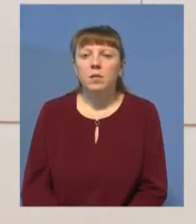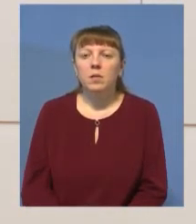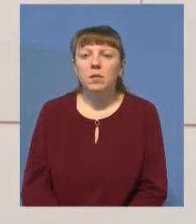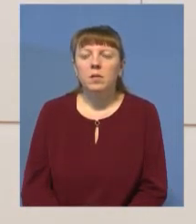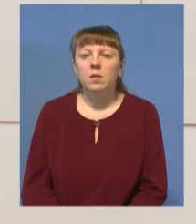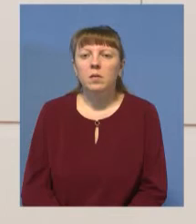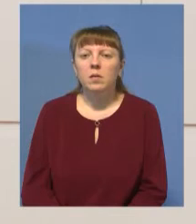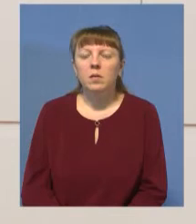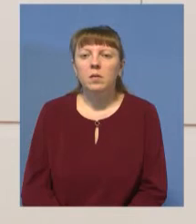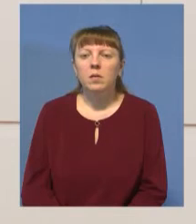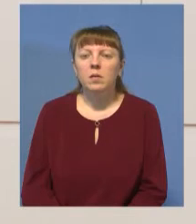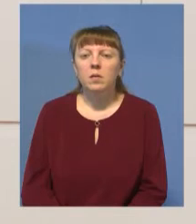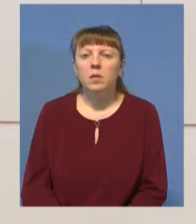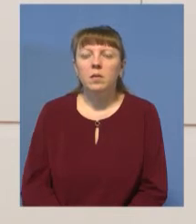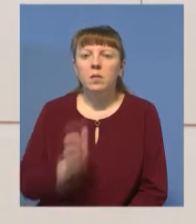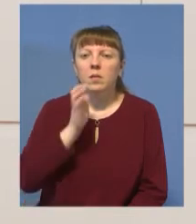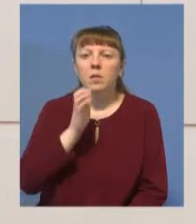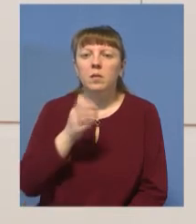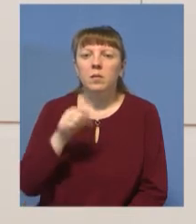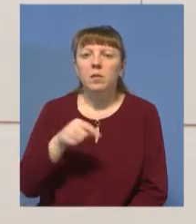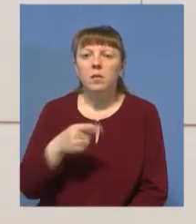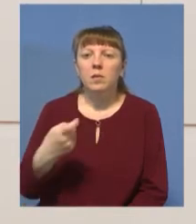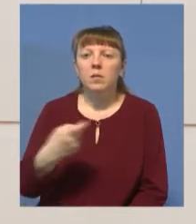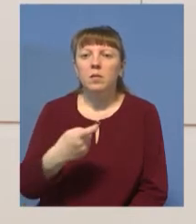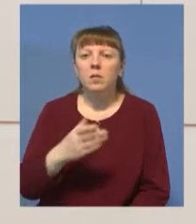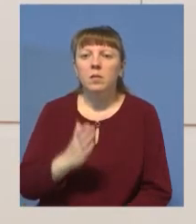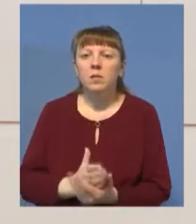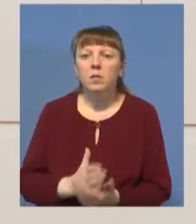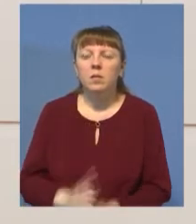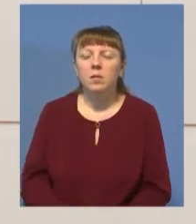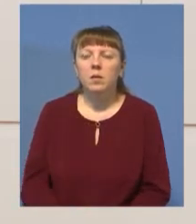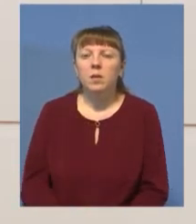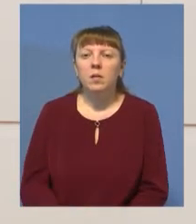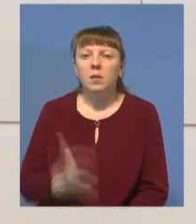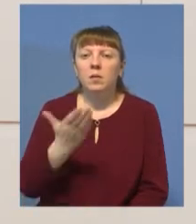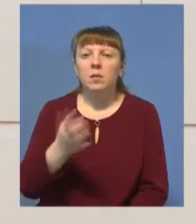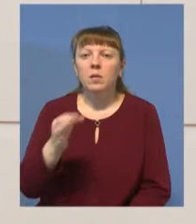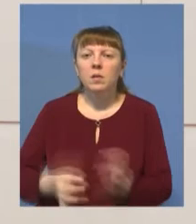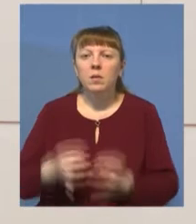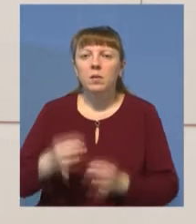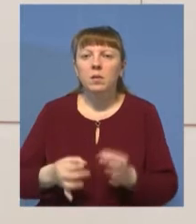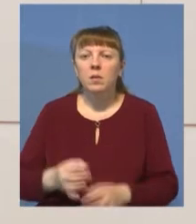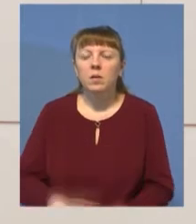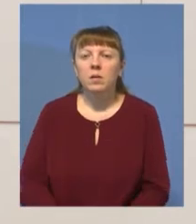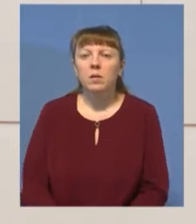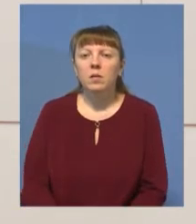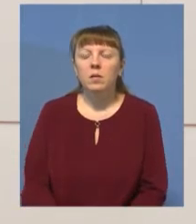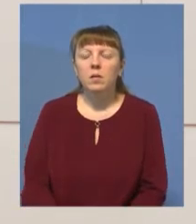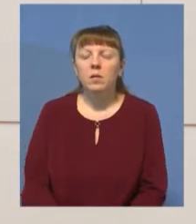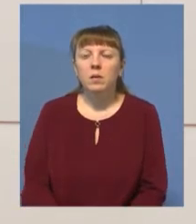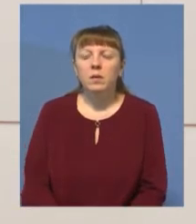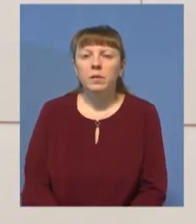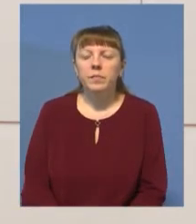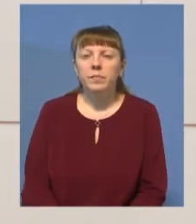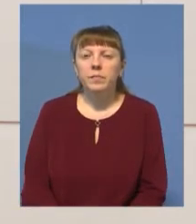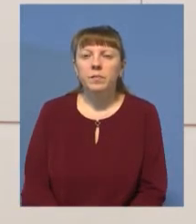в них имелись посторонние насекомые, обратился в суд, и